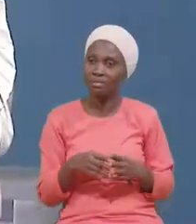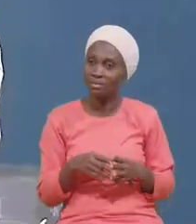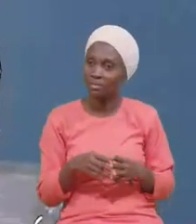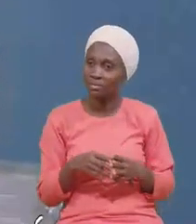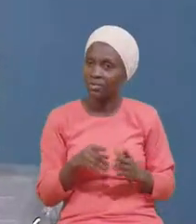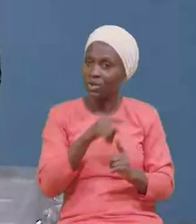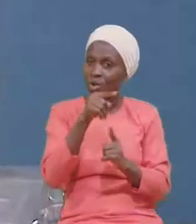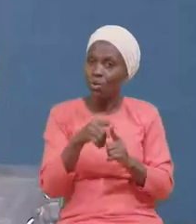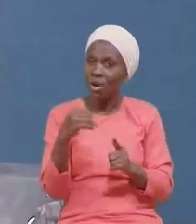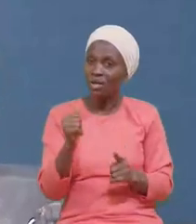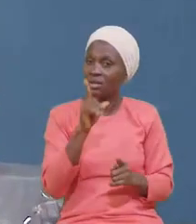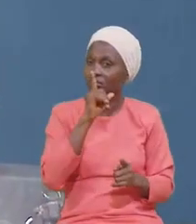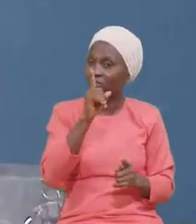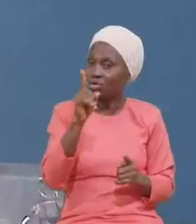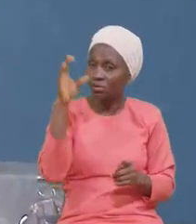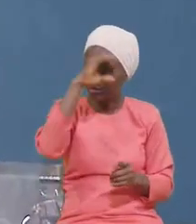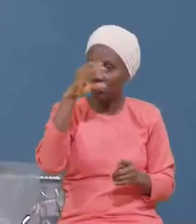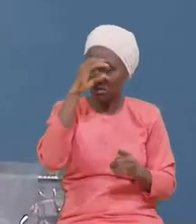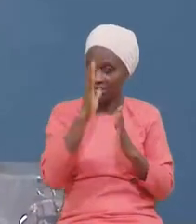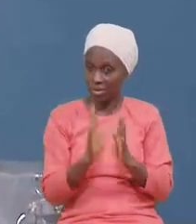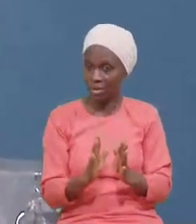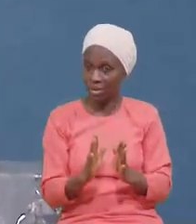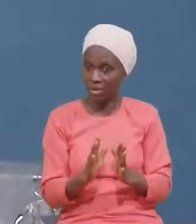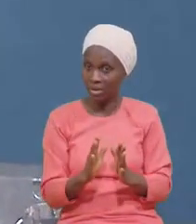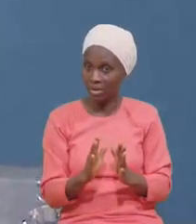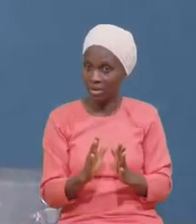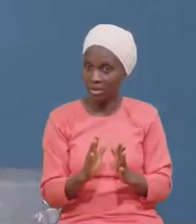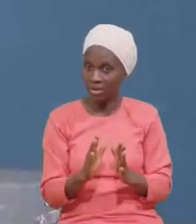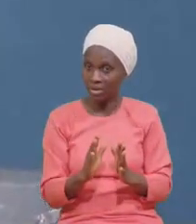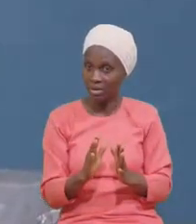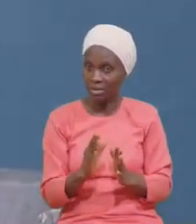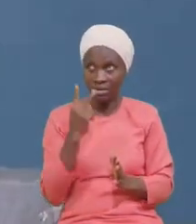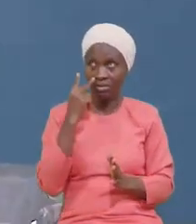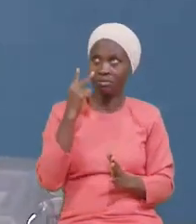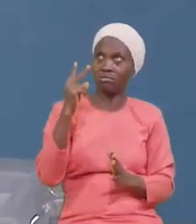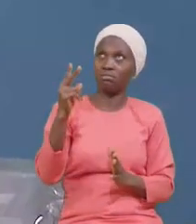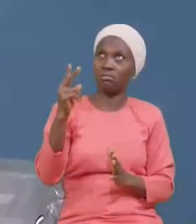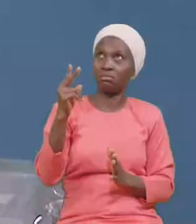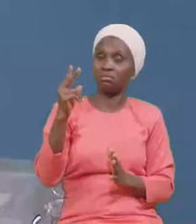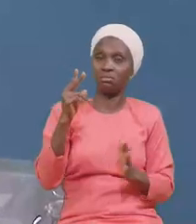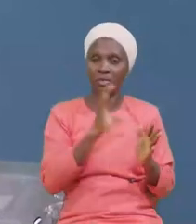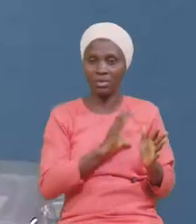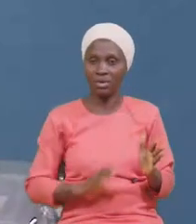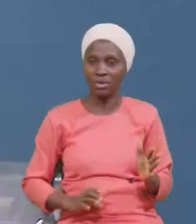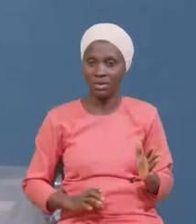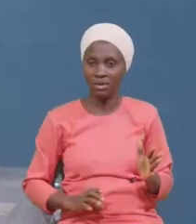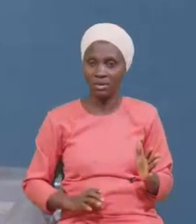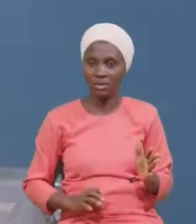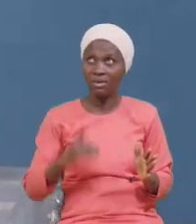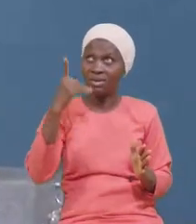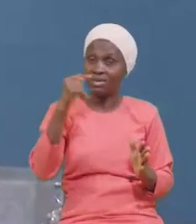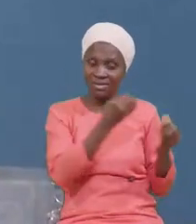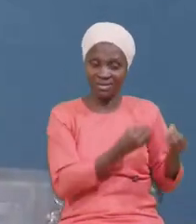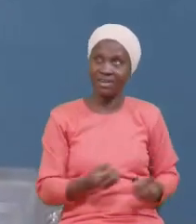వెన్ ఎ సిన్సియర్ సీకర్ నేను జాగృతగా వెదికితే హోల్స్ క్రైస్ట్ ఇదిగో క్రీస్తును వెదికితే